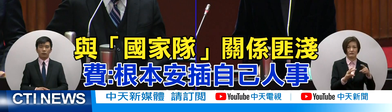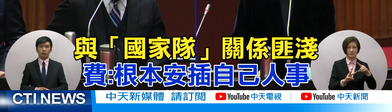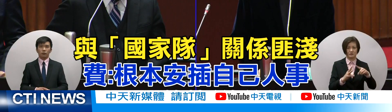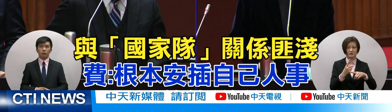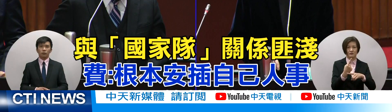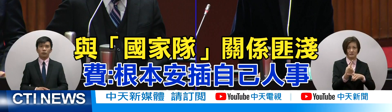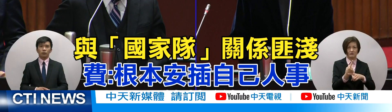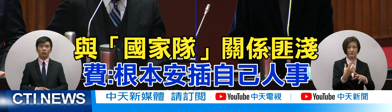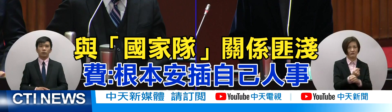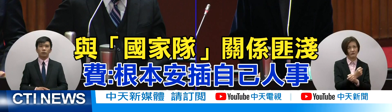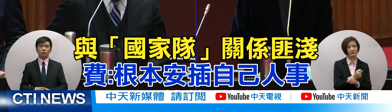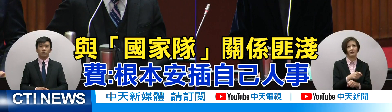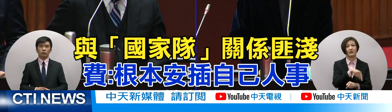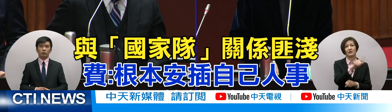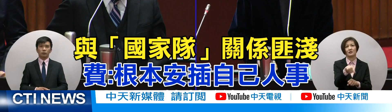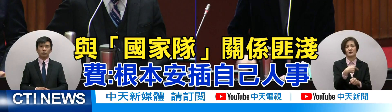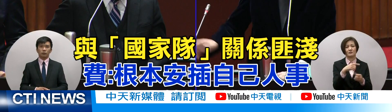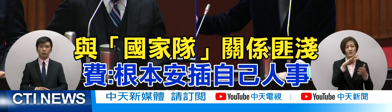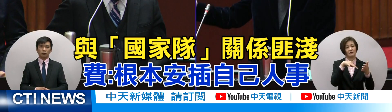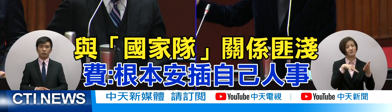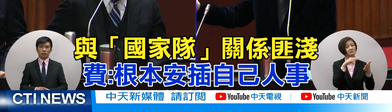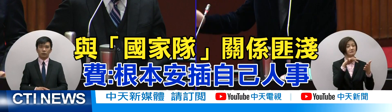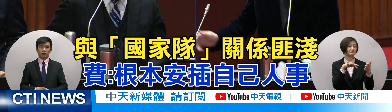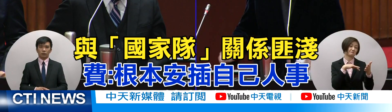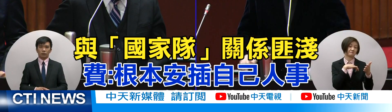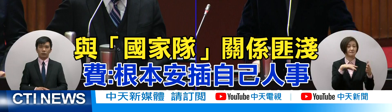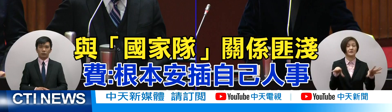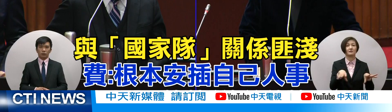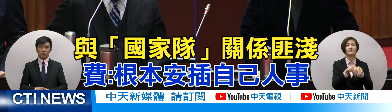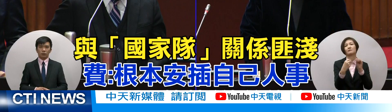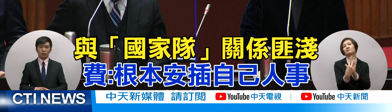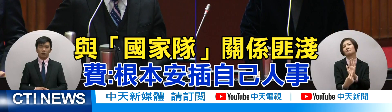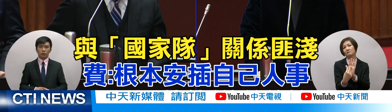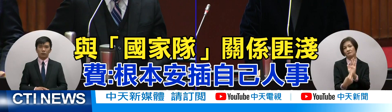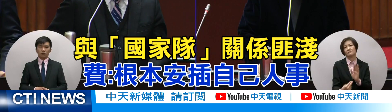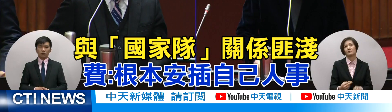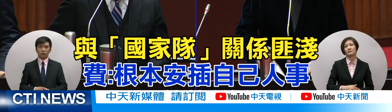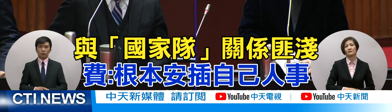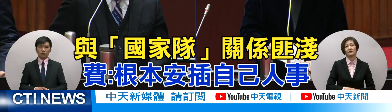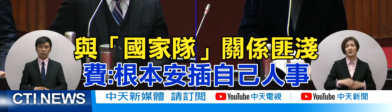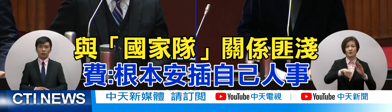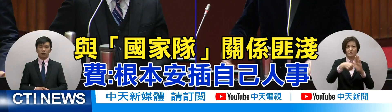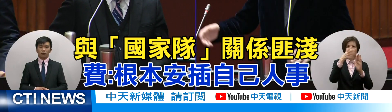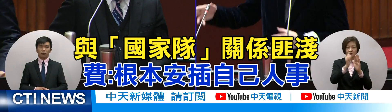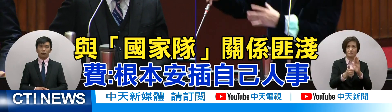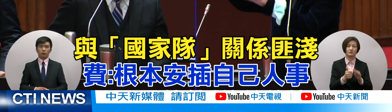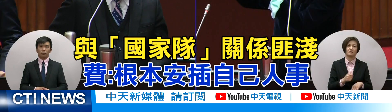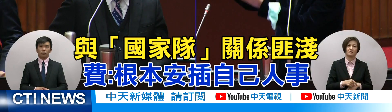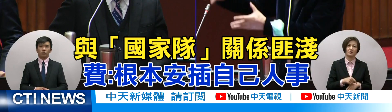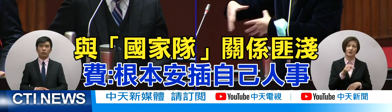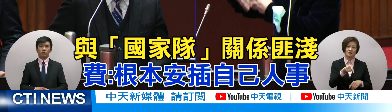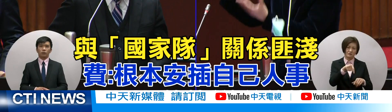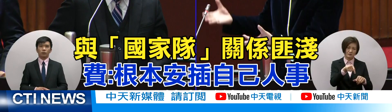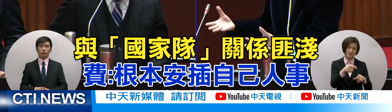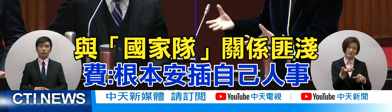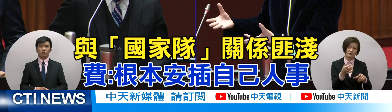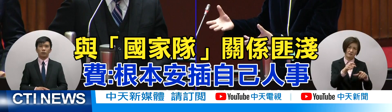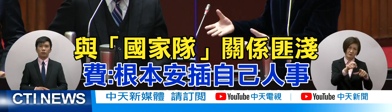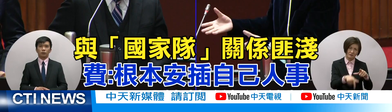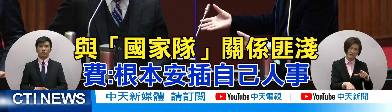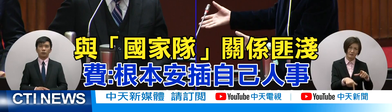从你们的资料提供的，我们把它整理下来。院长，我是觉得这家公司的资本形